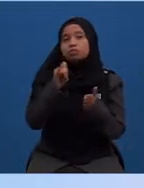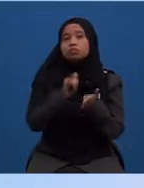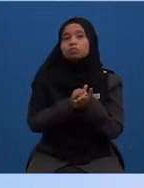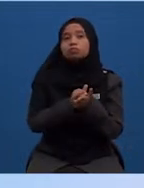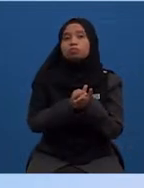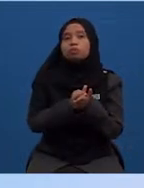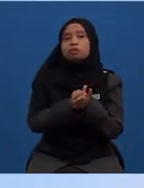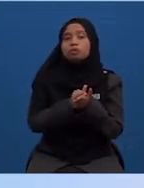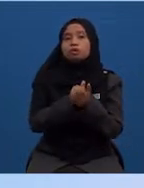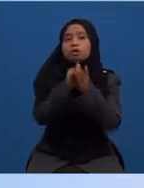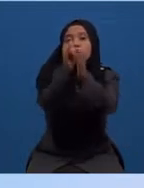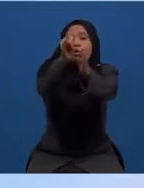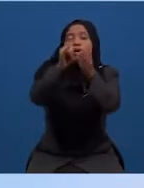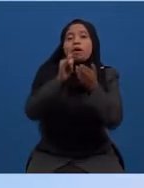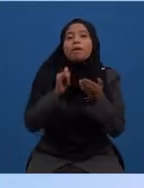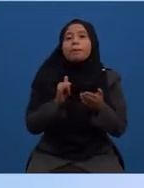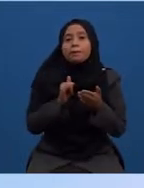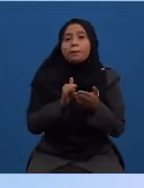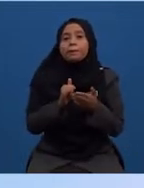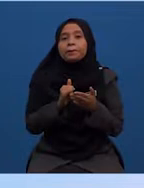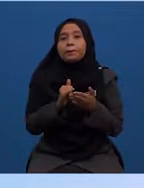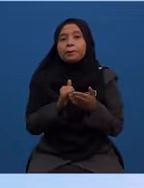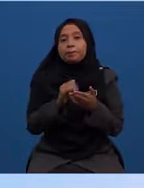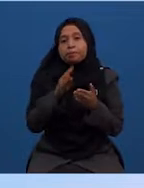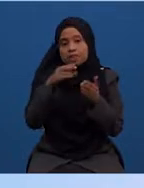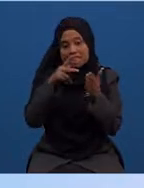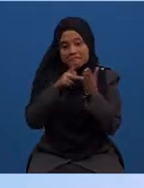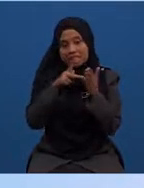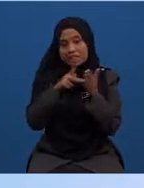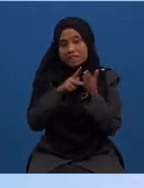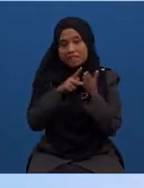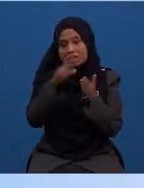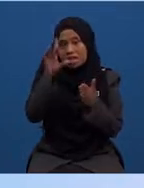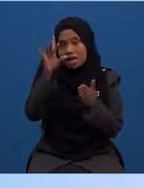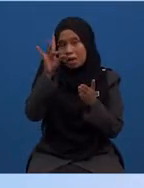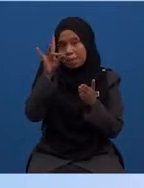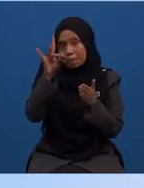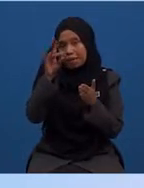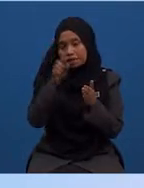Kemudian, bilang 8 petak ke kanan